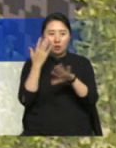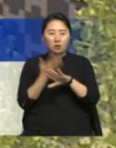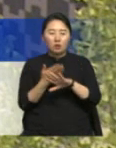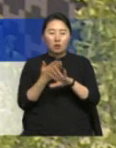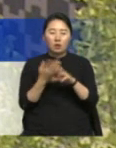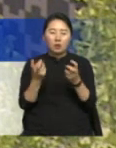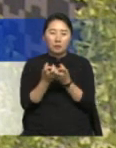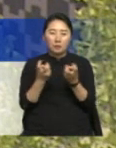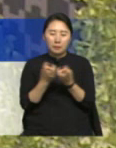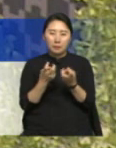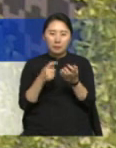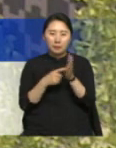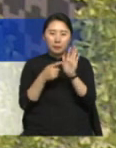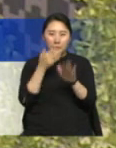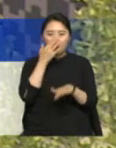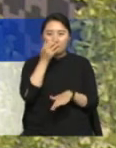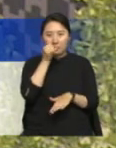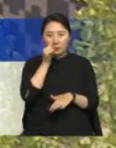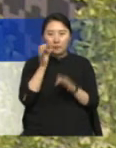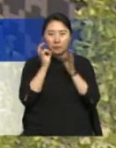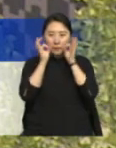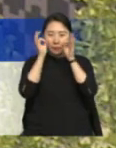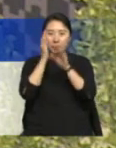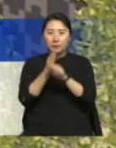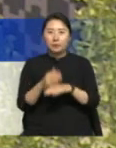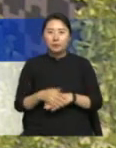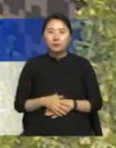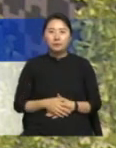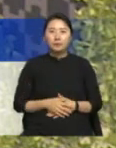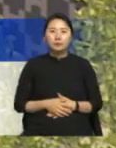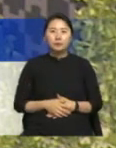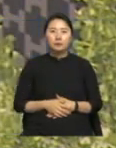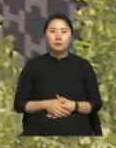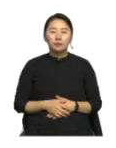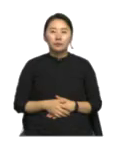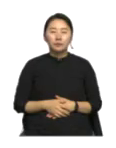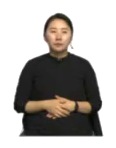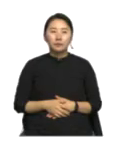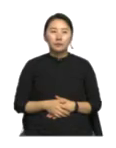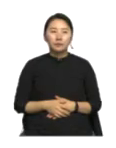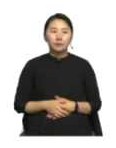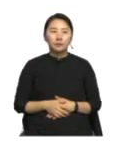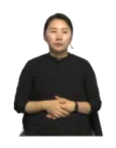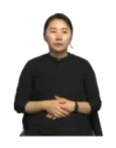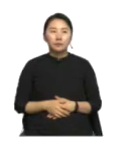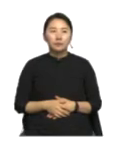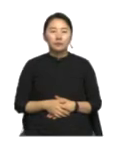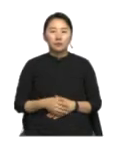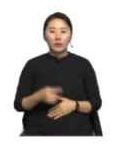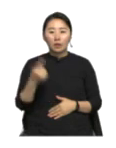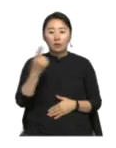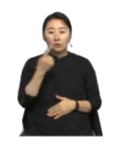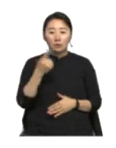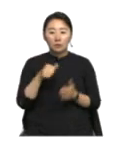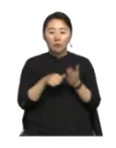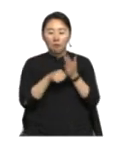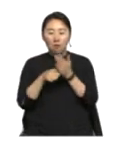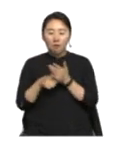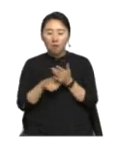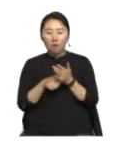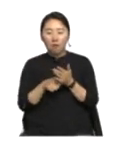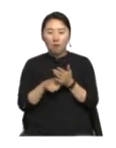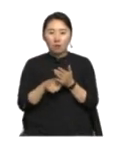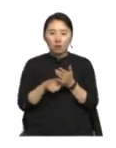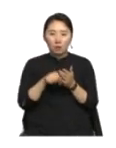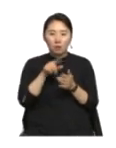안 생기도록 저희들이 최대한 이제 다른 방안을 좀 제시하려고 지금 하고 있습니다. 천명 청원제를 통해 민원을